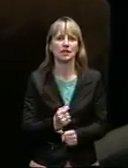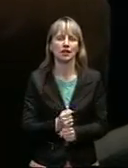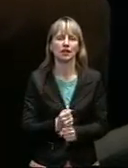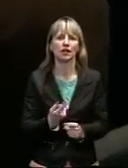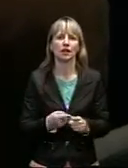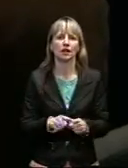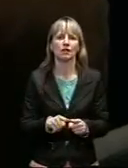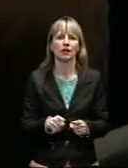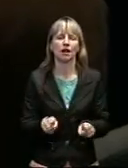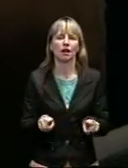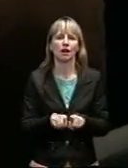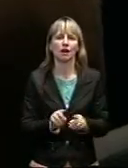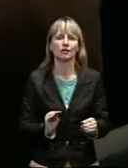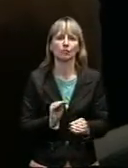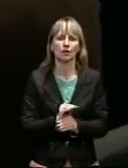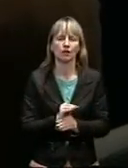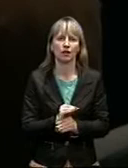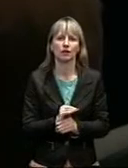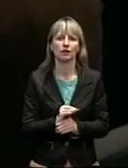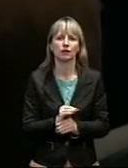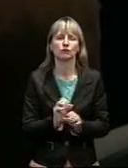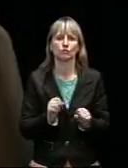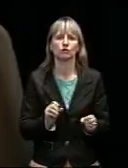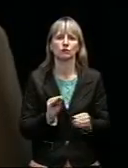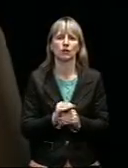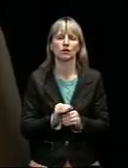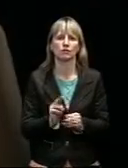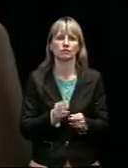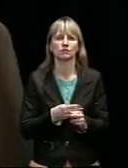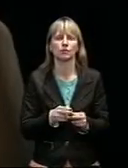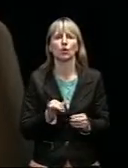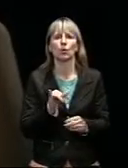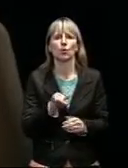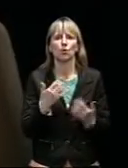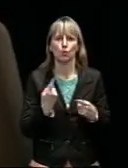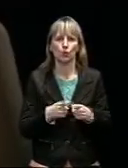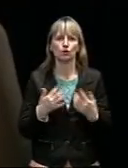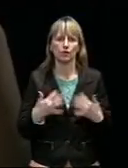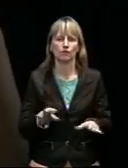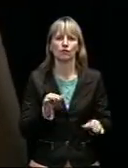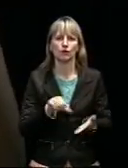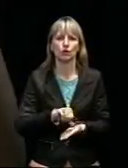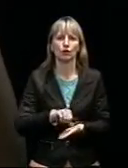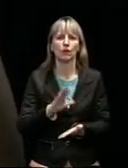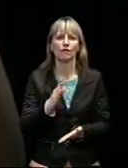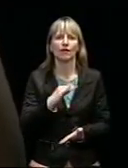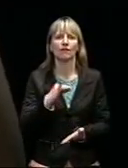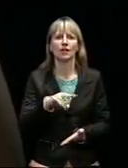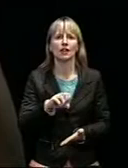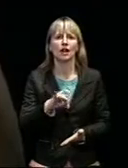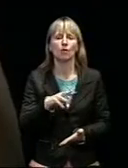це як переложення, або, в принципі, аранжировкою можна назвати. В філармонії ми вже виступали, у нас є состав.